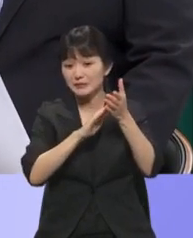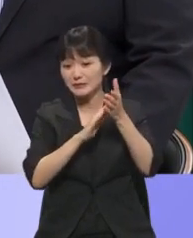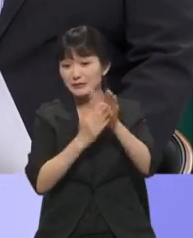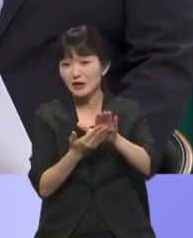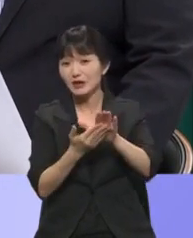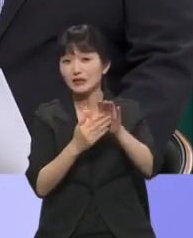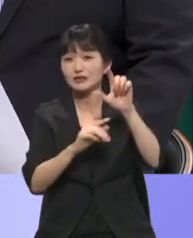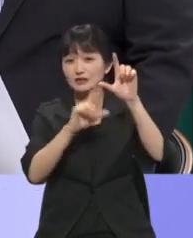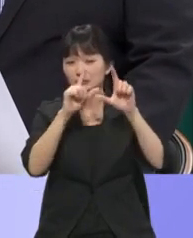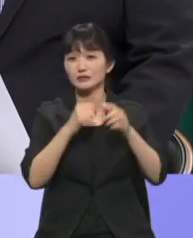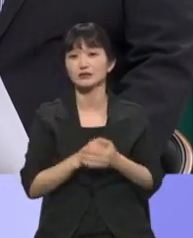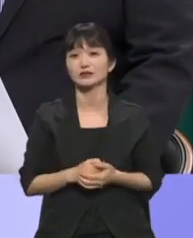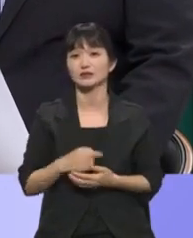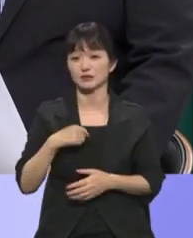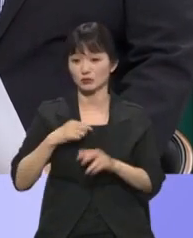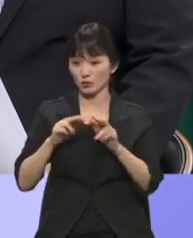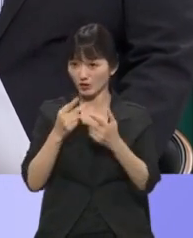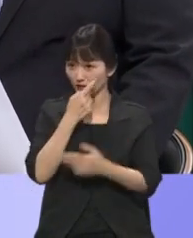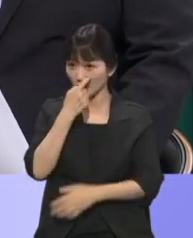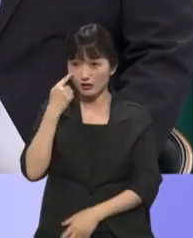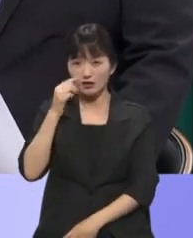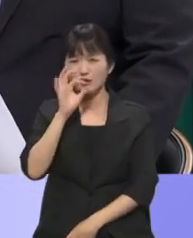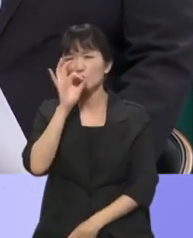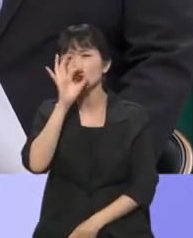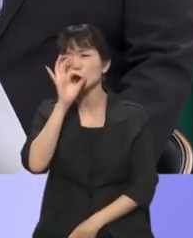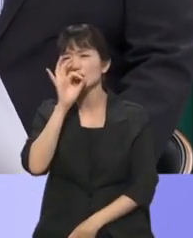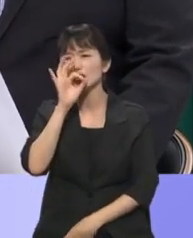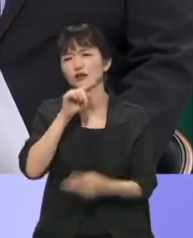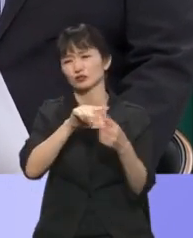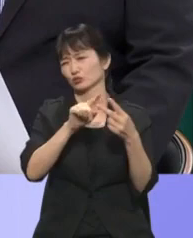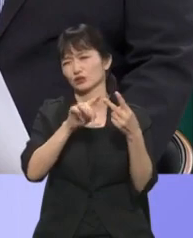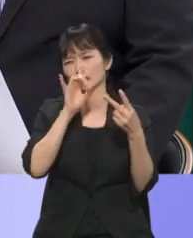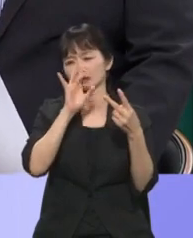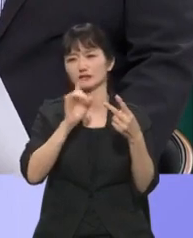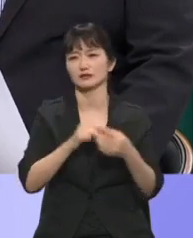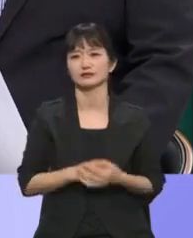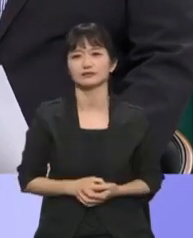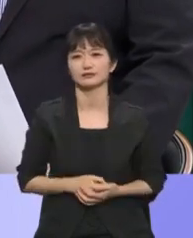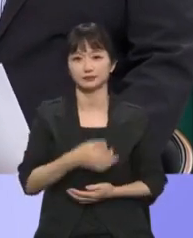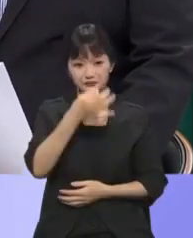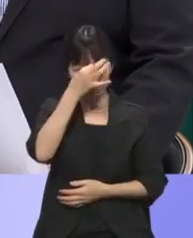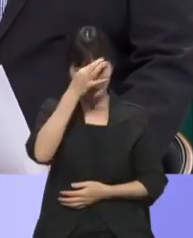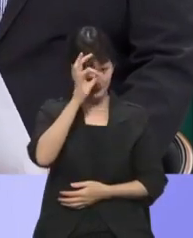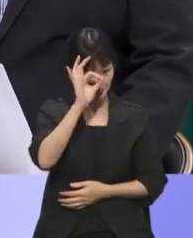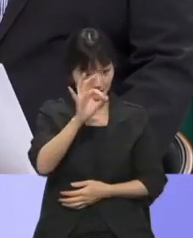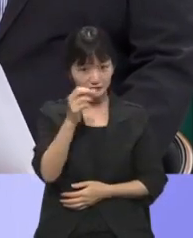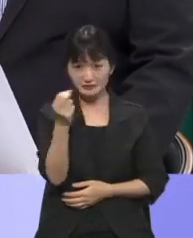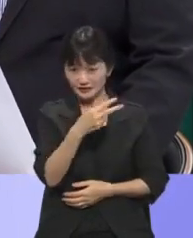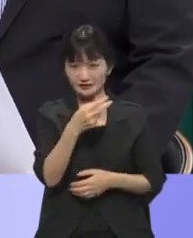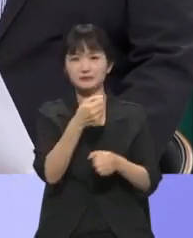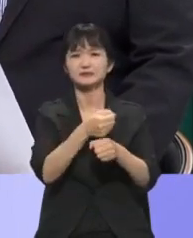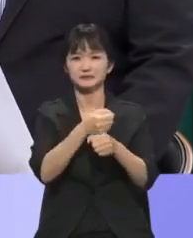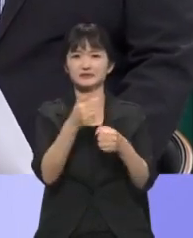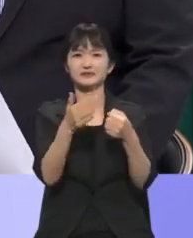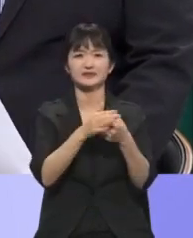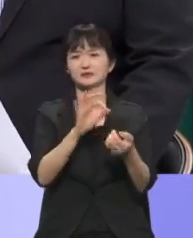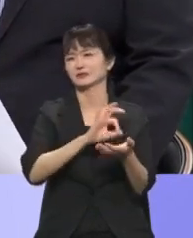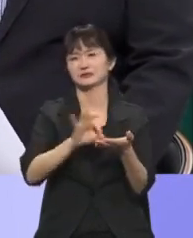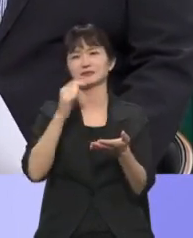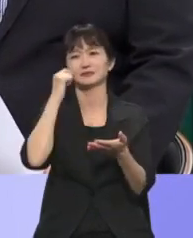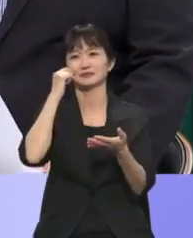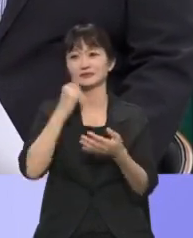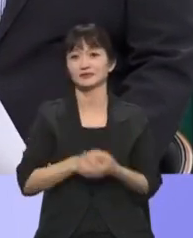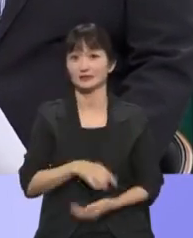이미지거나 두 번째 본인 확인이 불가능한 거 아닙니다라고 하는 거예요 그래서이 기술적으로 보면 다시 제조업이기 때문에 쓸 수 없다